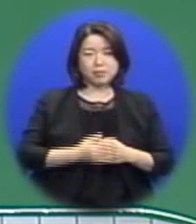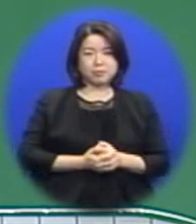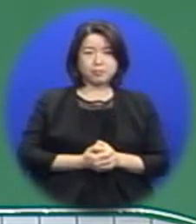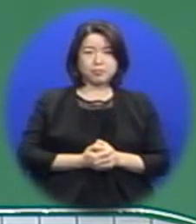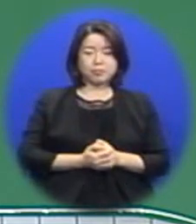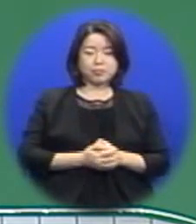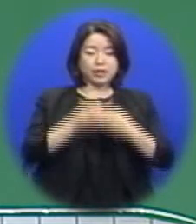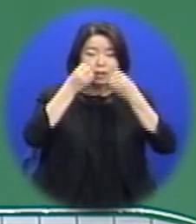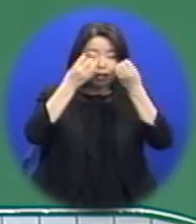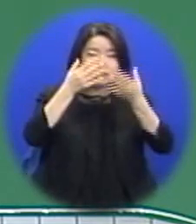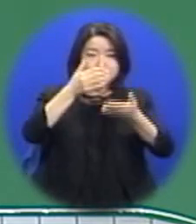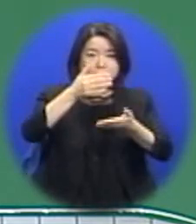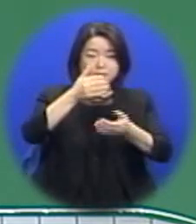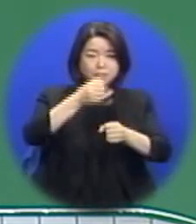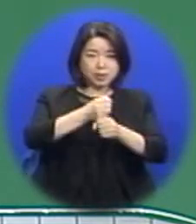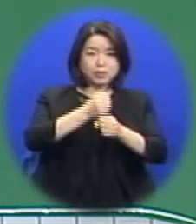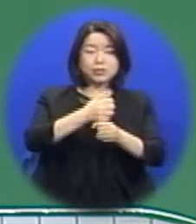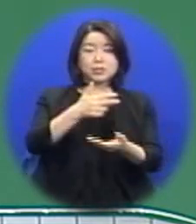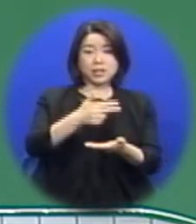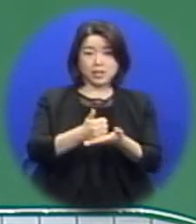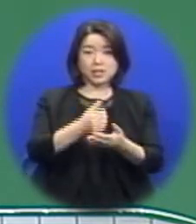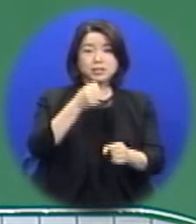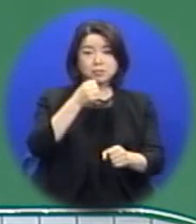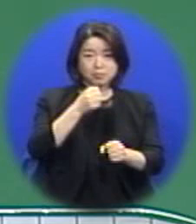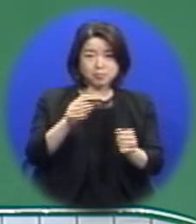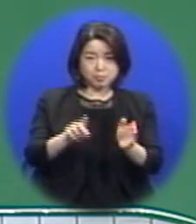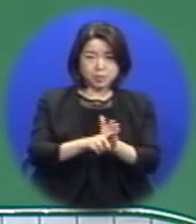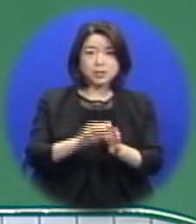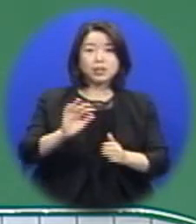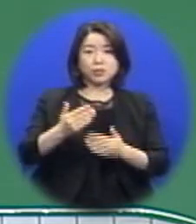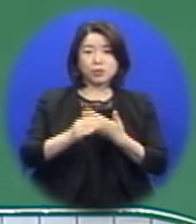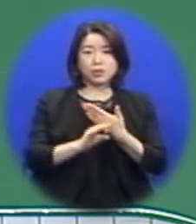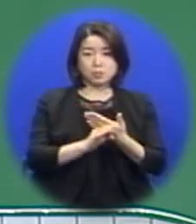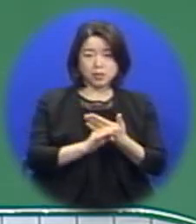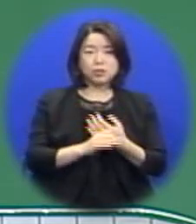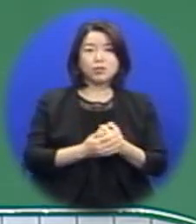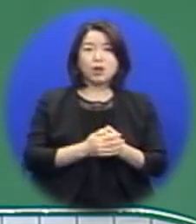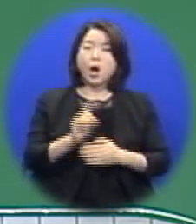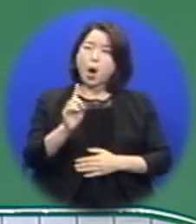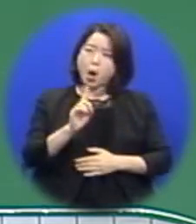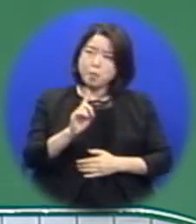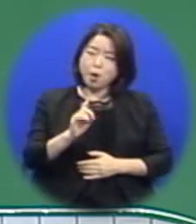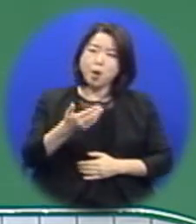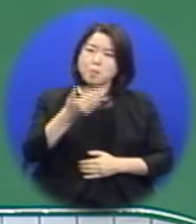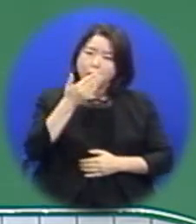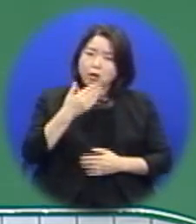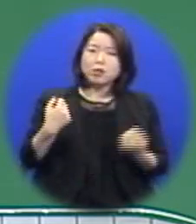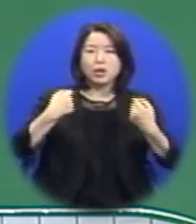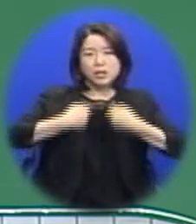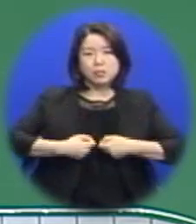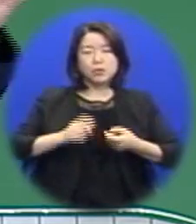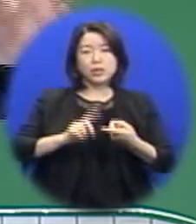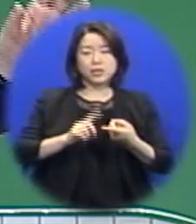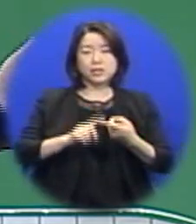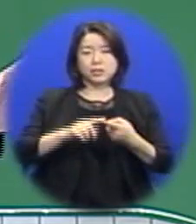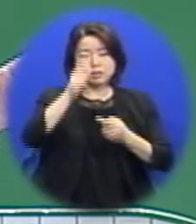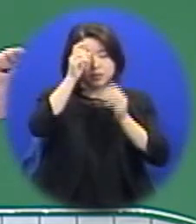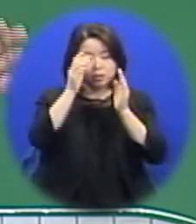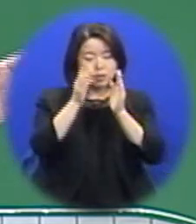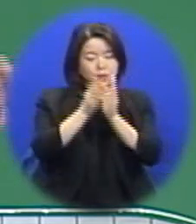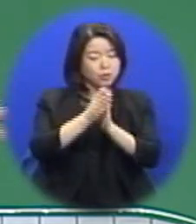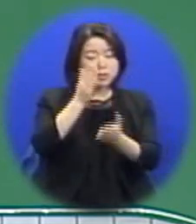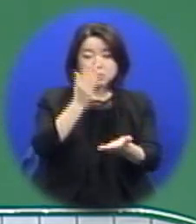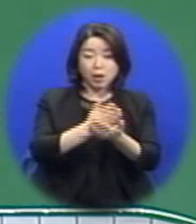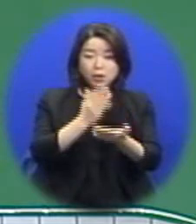창조주 하나님을 믿게 되면 그러면 뭘 하나님께 먹을 것, 입을 것에 대해서는 기도하지 말아야